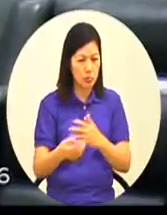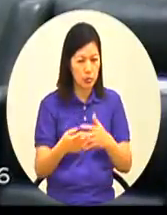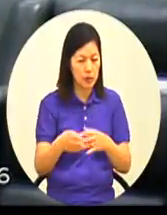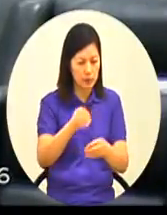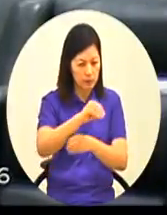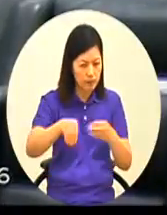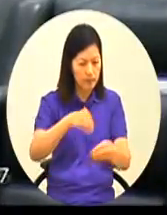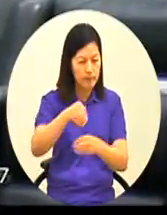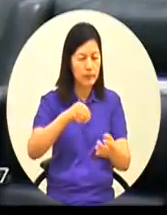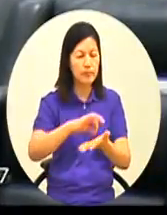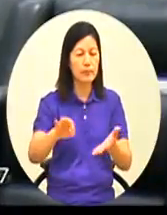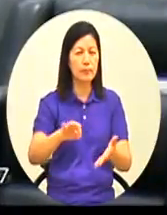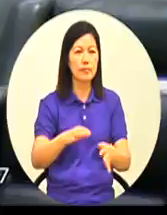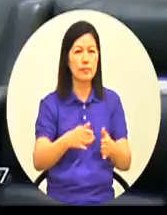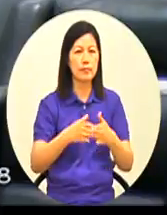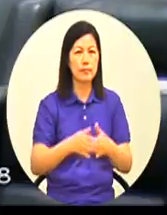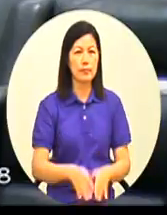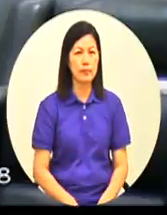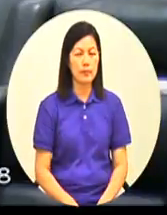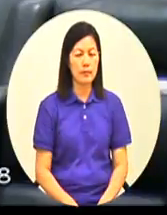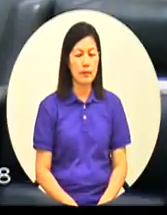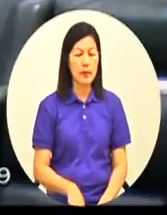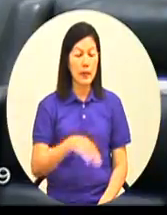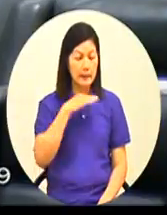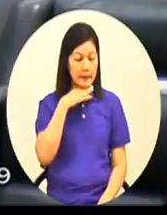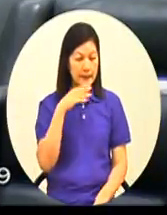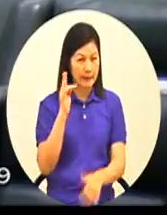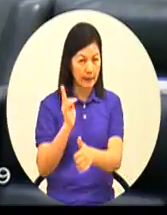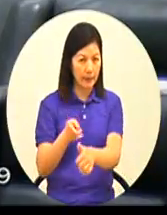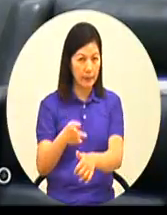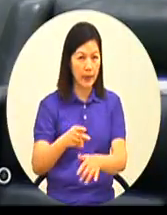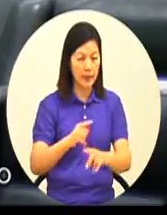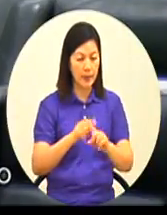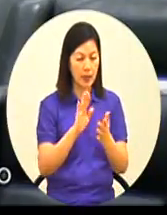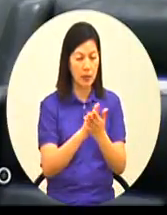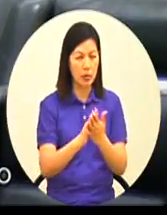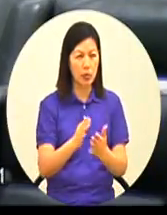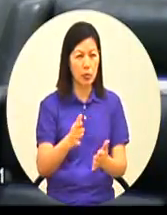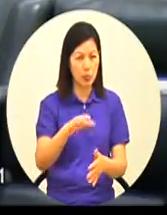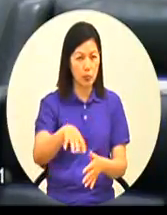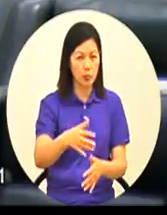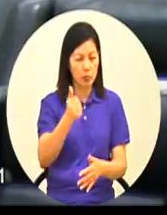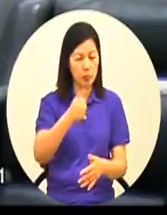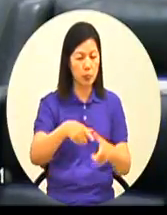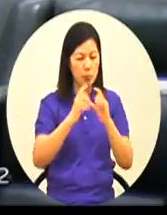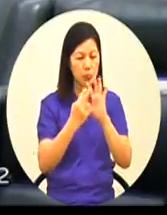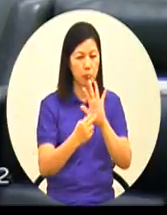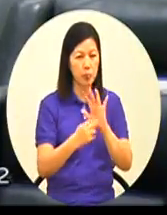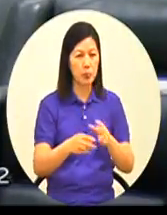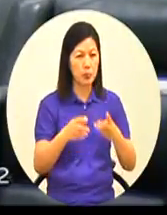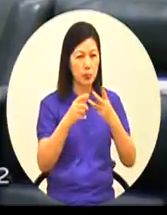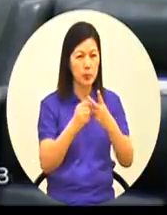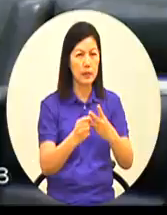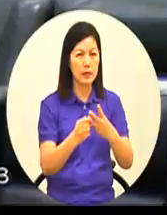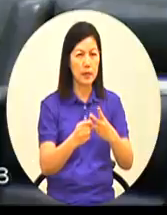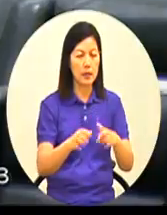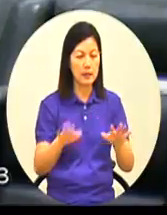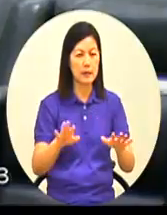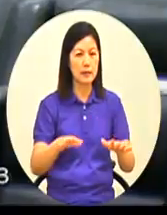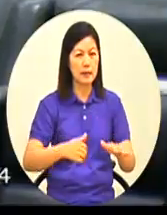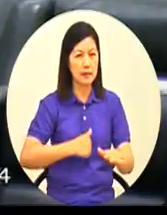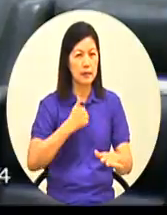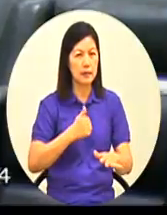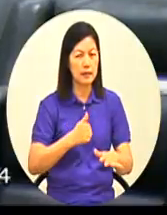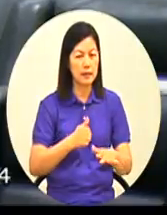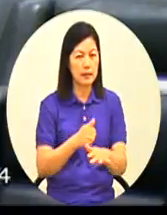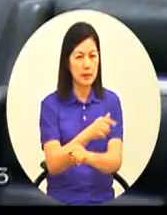所以等一下我是不是请我们的这个秘书处长来做回答。那第三题就是有关我们现在其实有